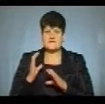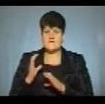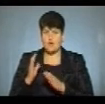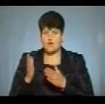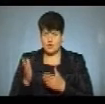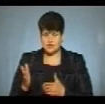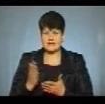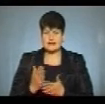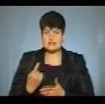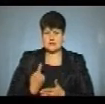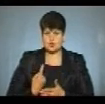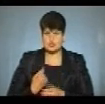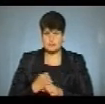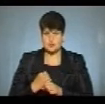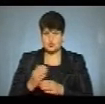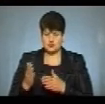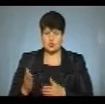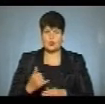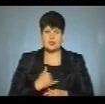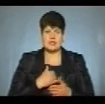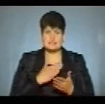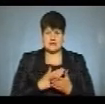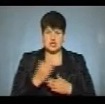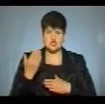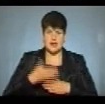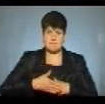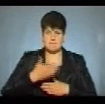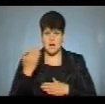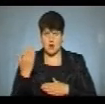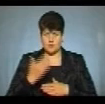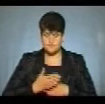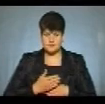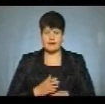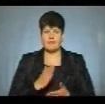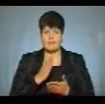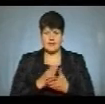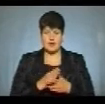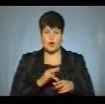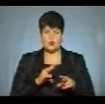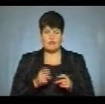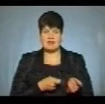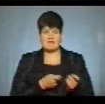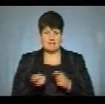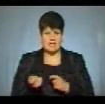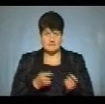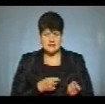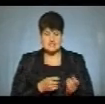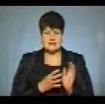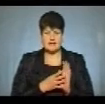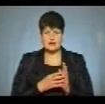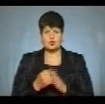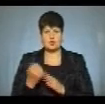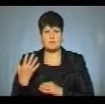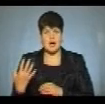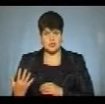є сторожі, працюють, у нас є шлагбаум, у нас тут є контрольований вивіз з 9 до